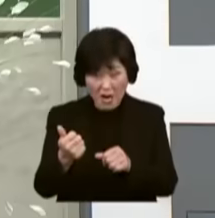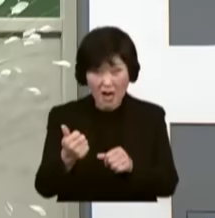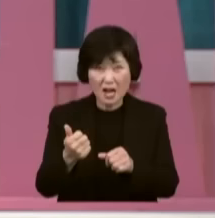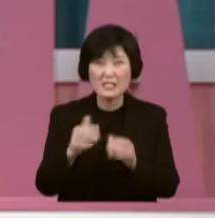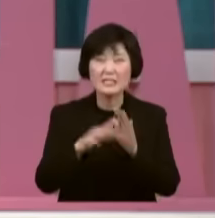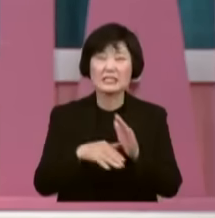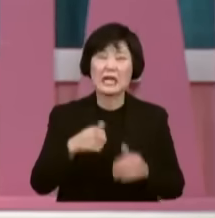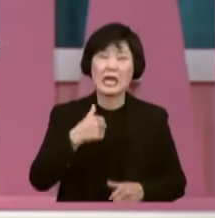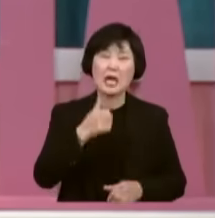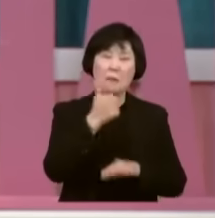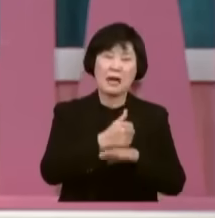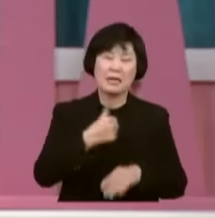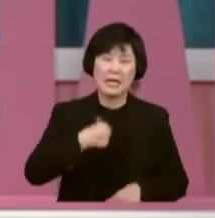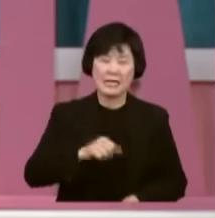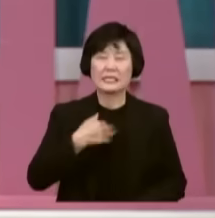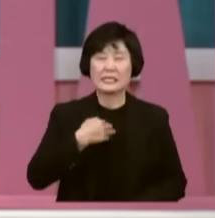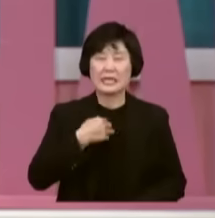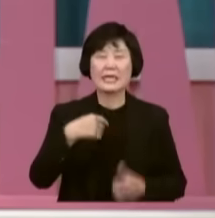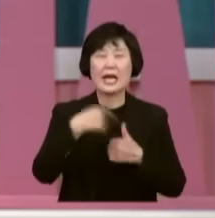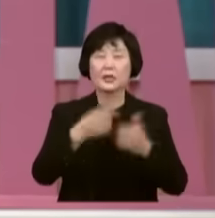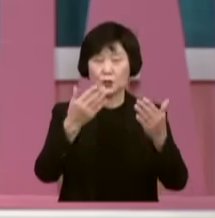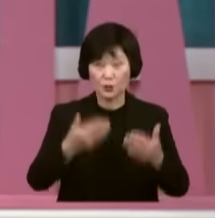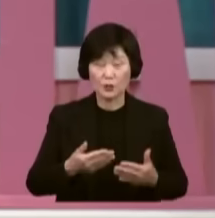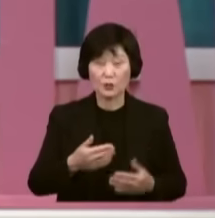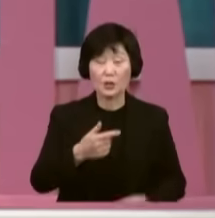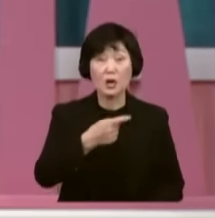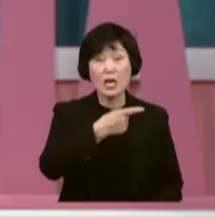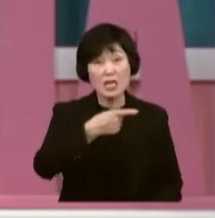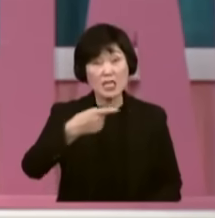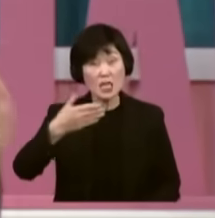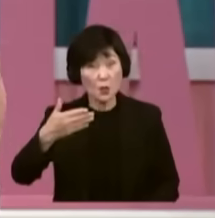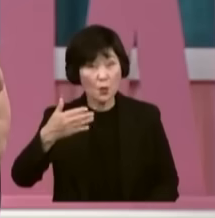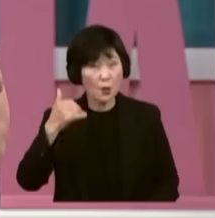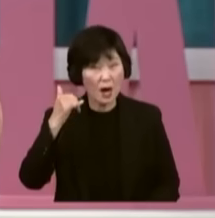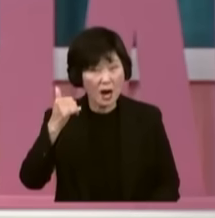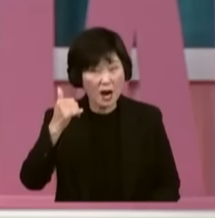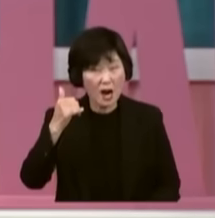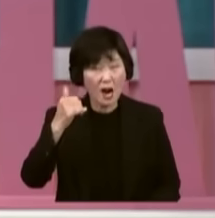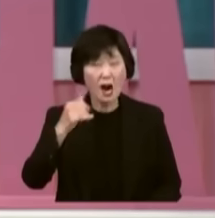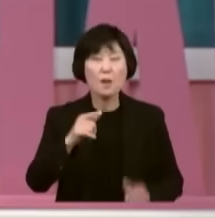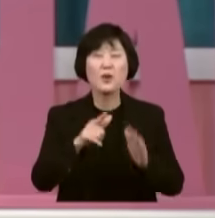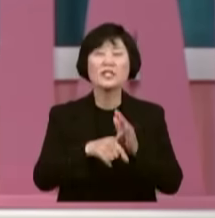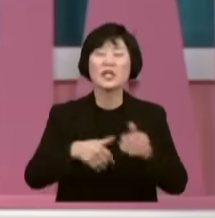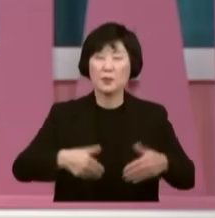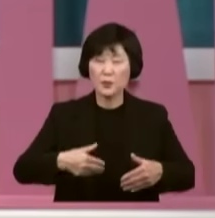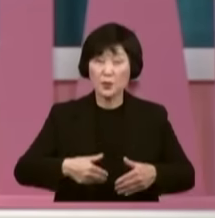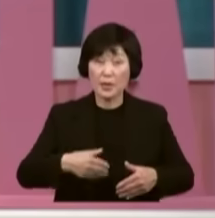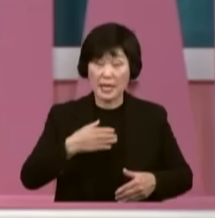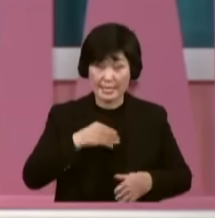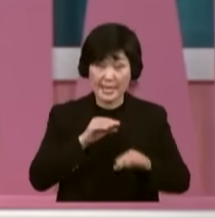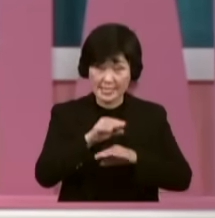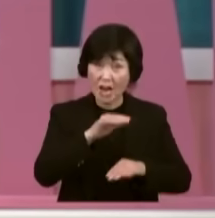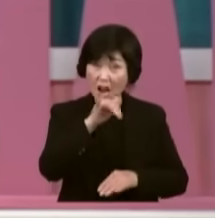실려갔죠. 그래갖고서 이제 매니저 올라오라 그래갖고 119 오면 시간이 몇 분이라도 걸리니까 바로 차는 우리 차가